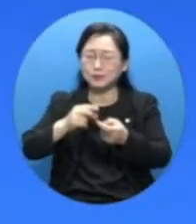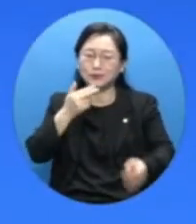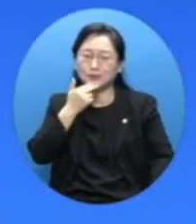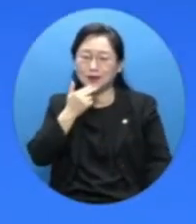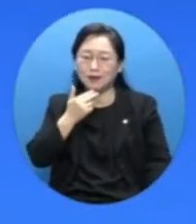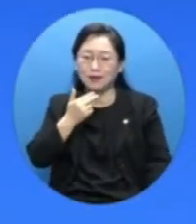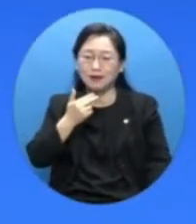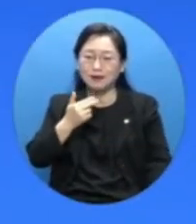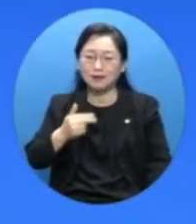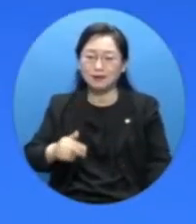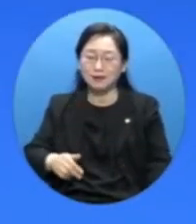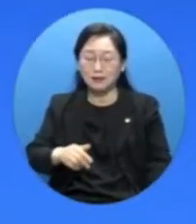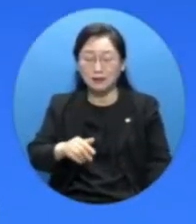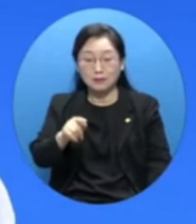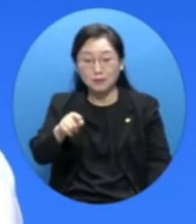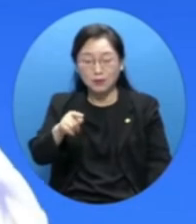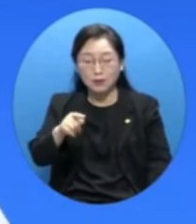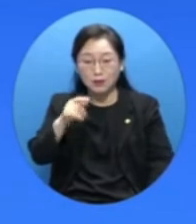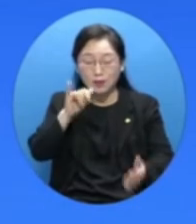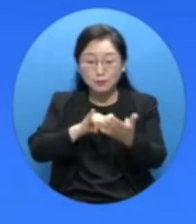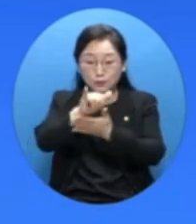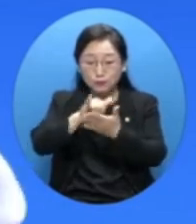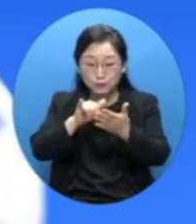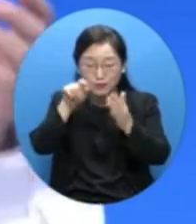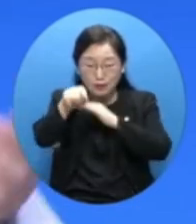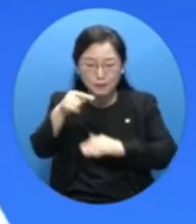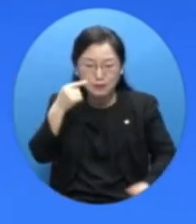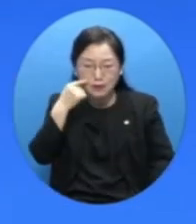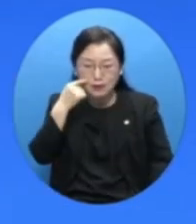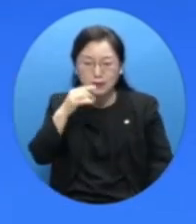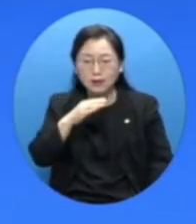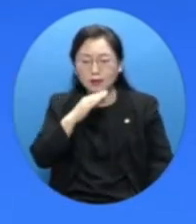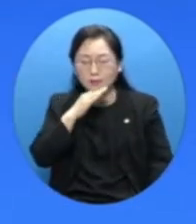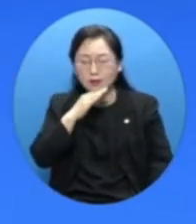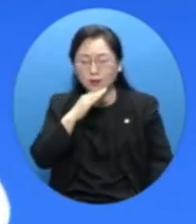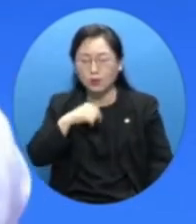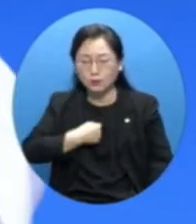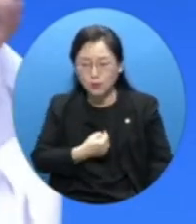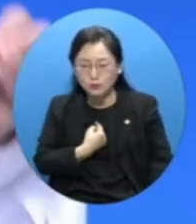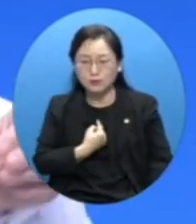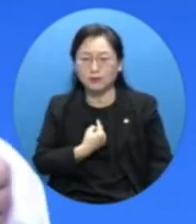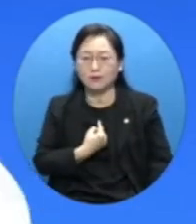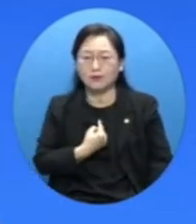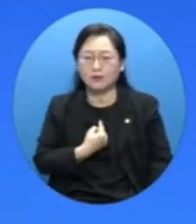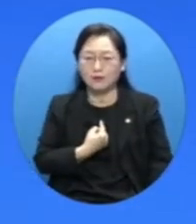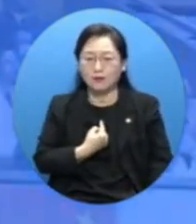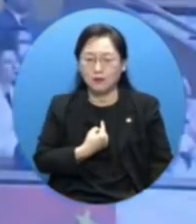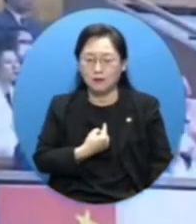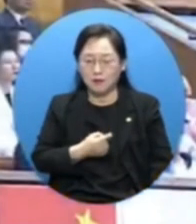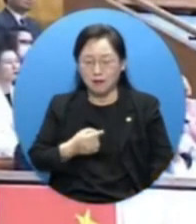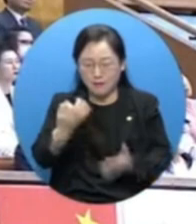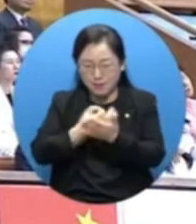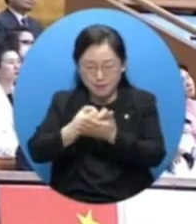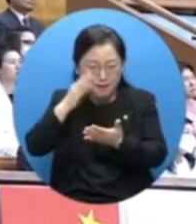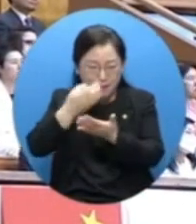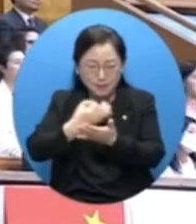보면 뉴욕에 가서 자기가 소녀가장으로 자기가 아르바이트하고 일하면서 뉴욕 간호학교를 졸업하고